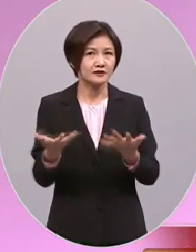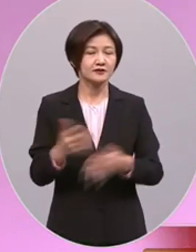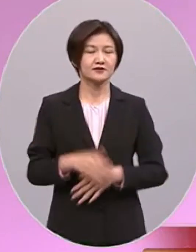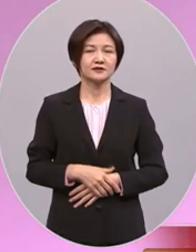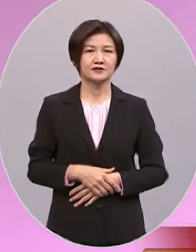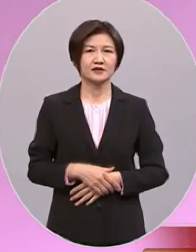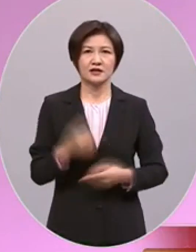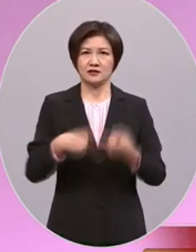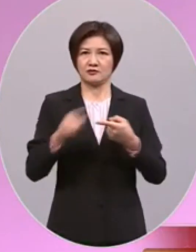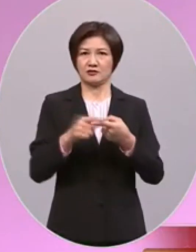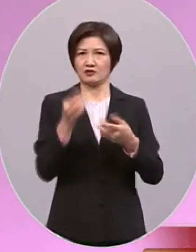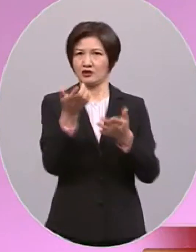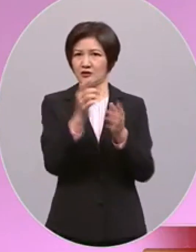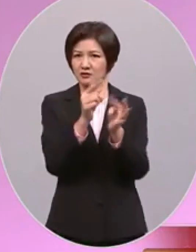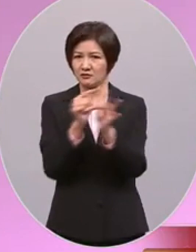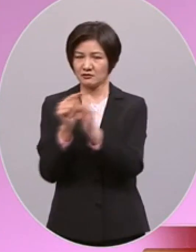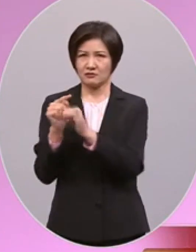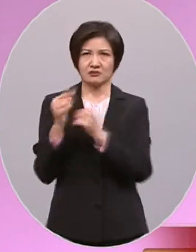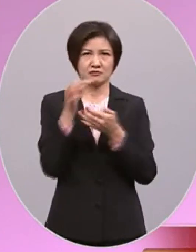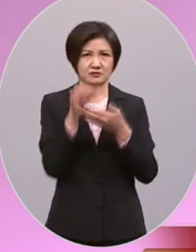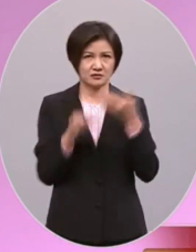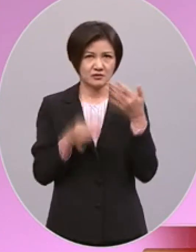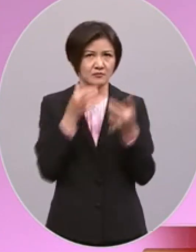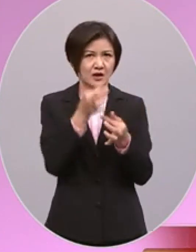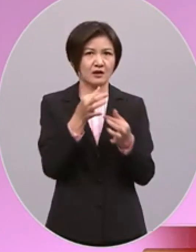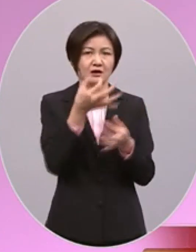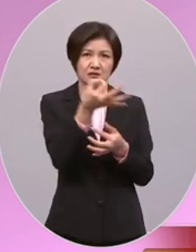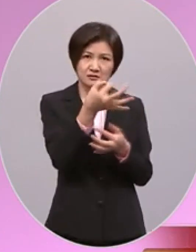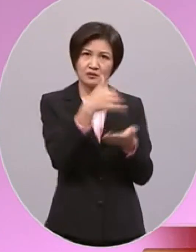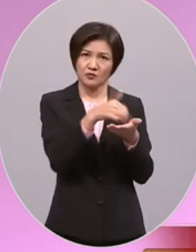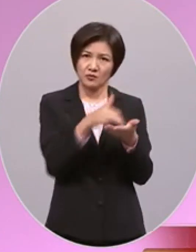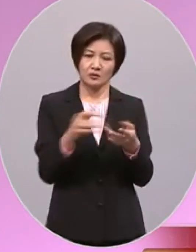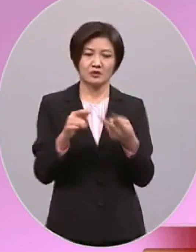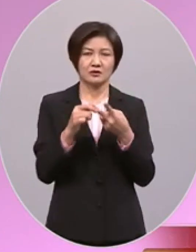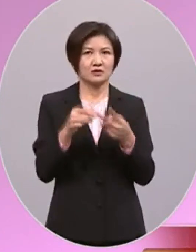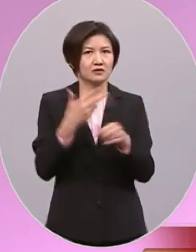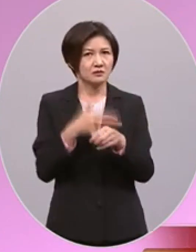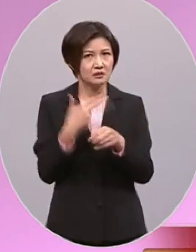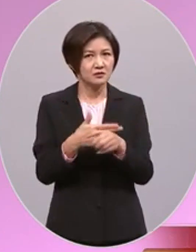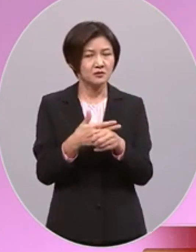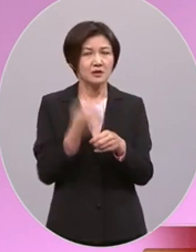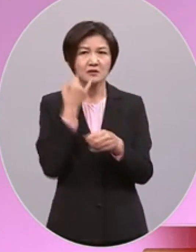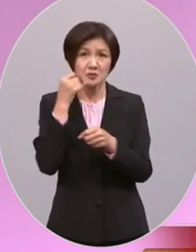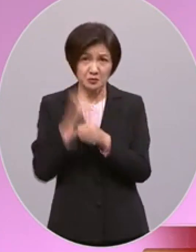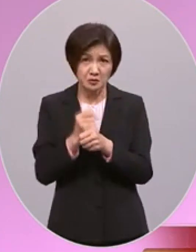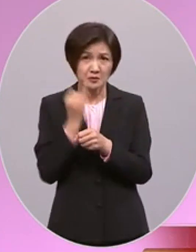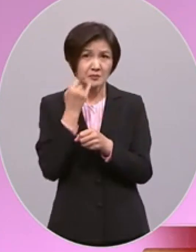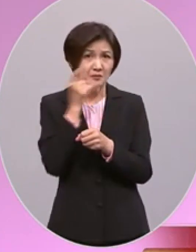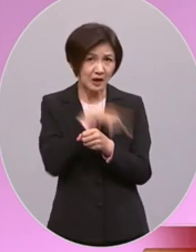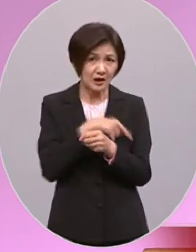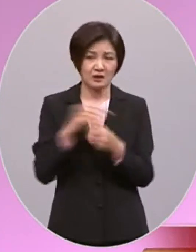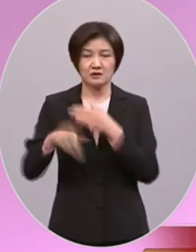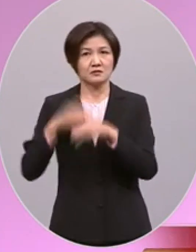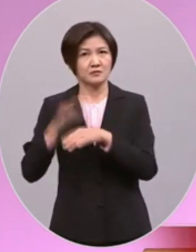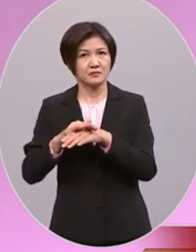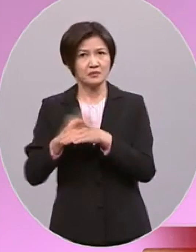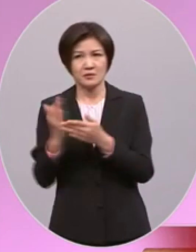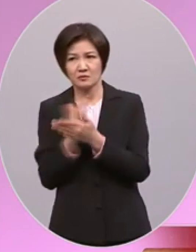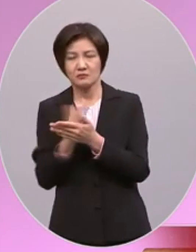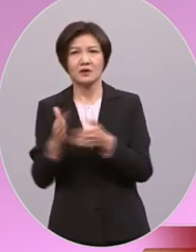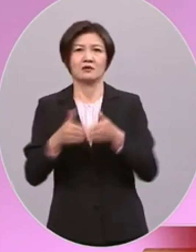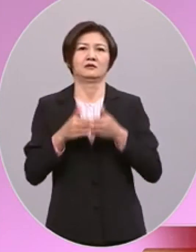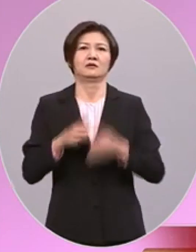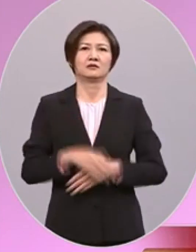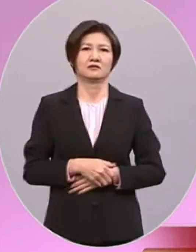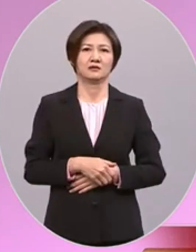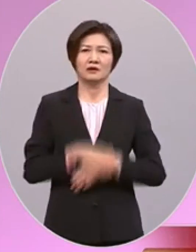须要具备各种的各方面的，包括财务的，包括技术可行性，包括成本跟效益的合理评估，我